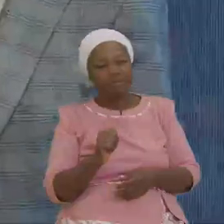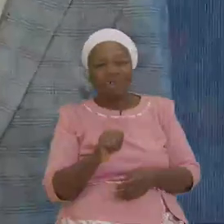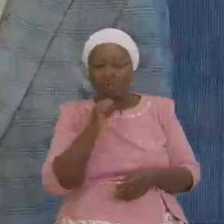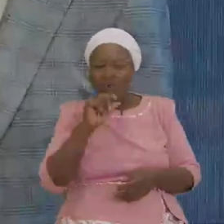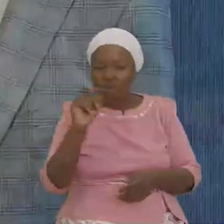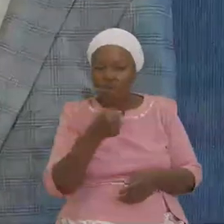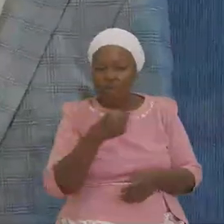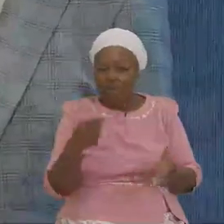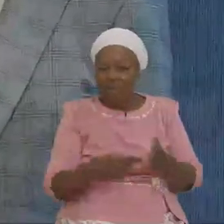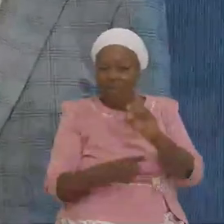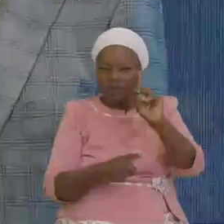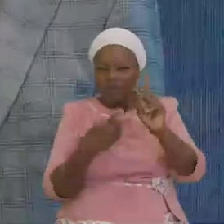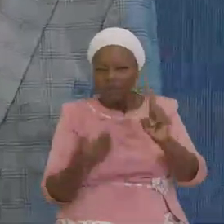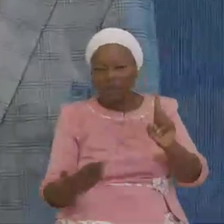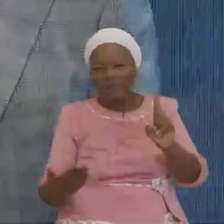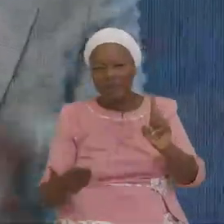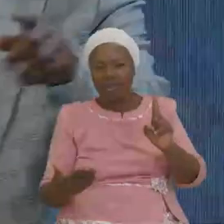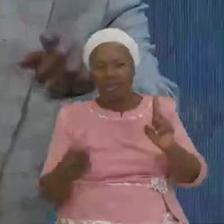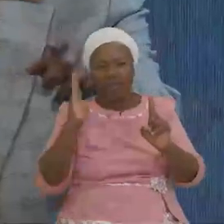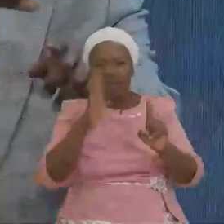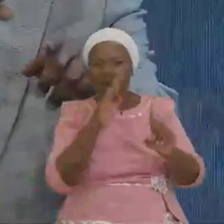si tu peux,